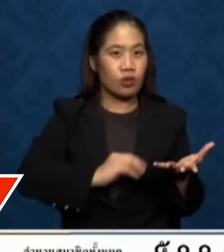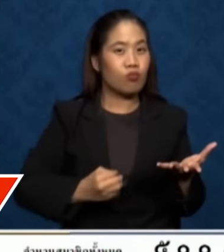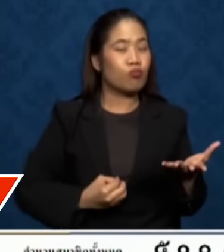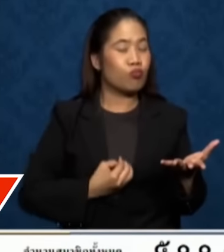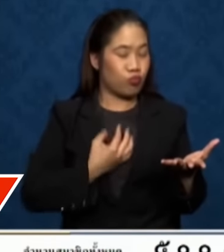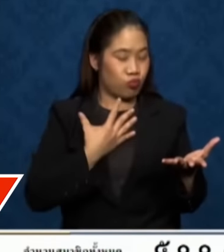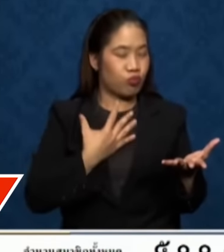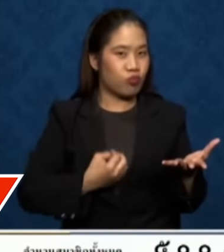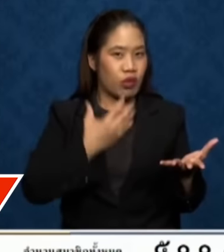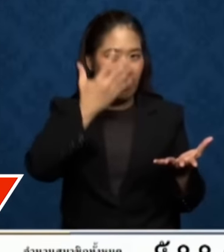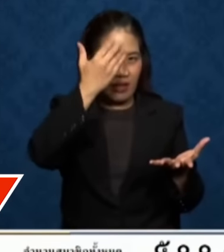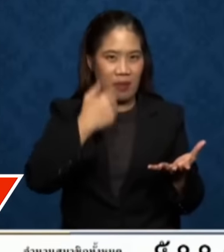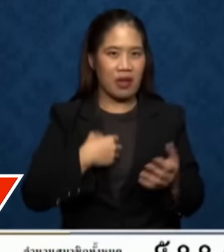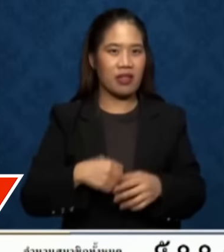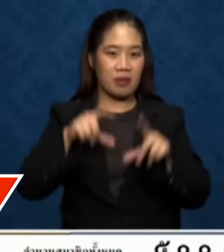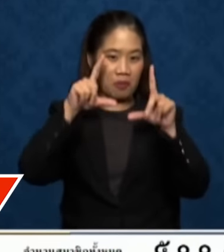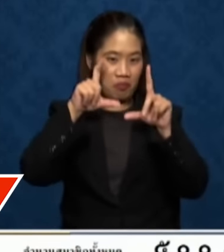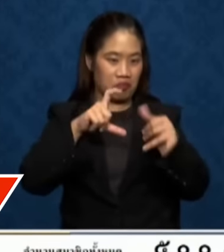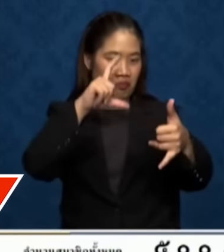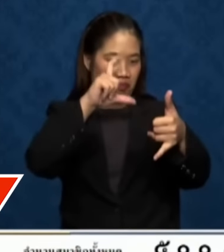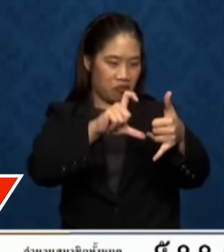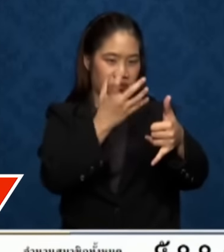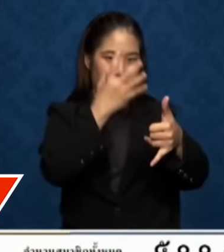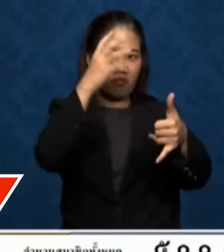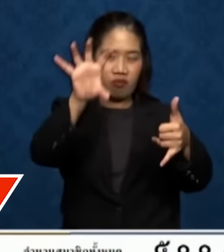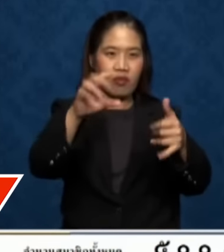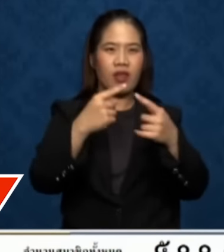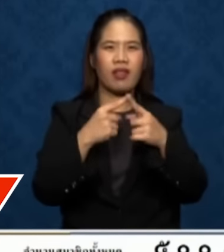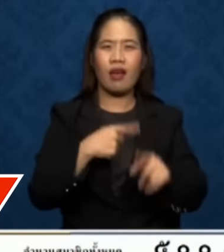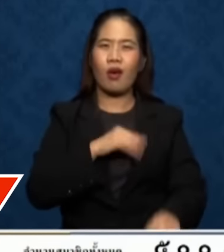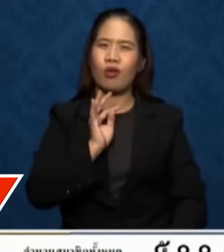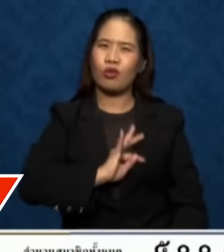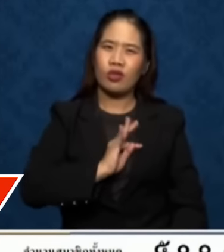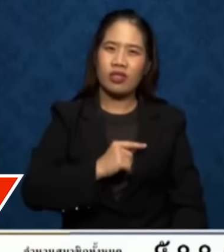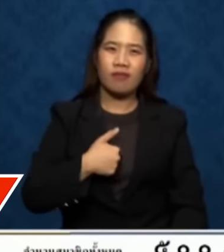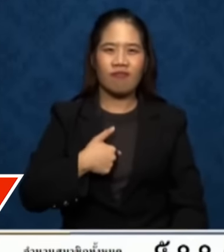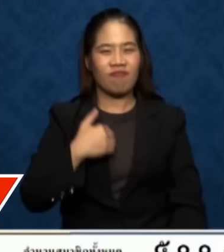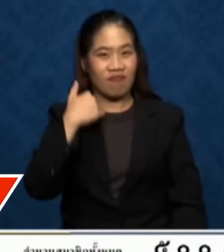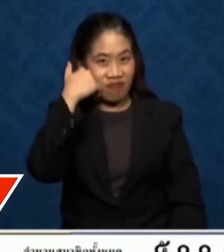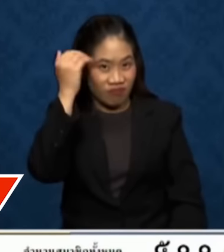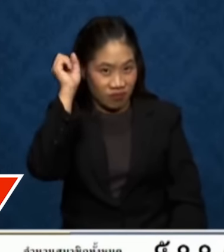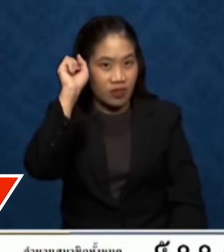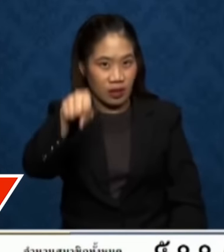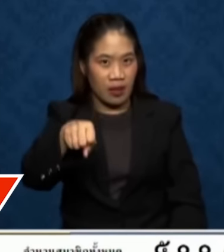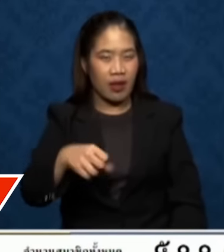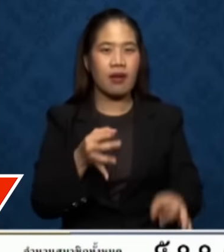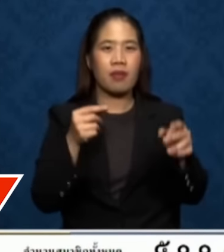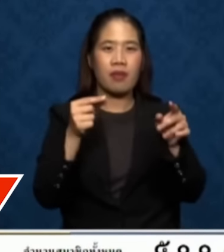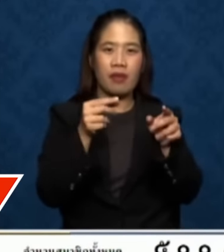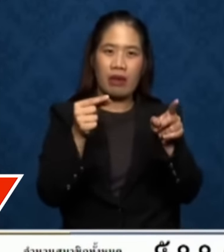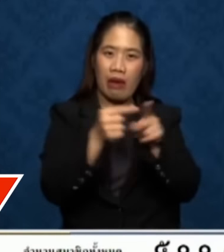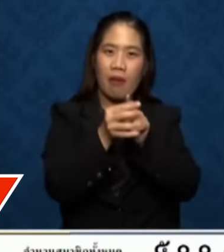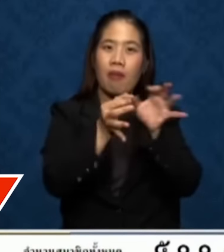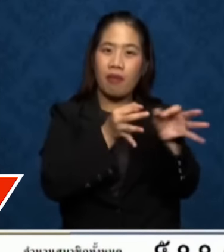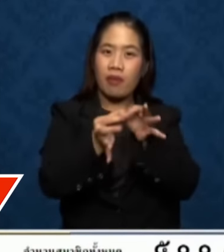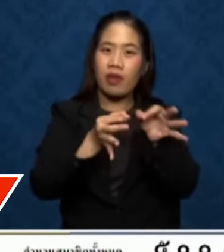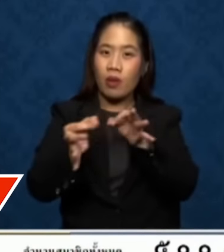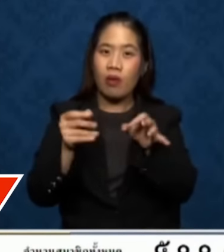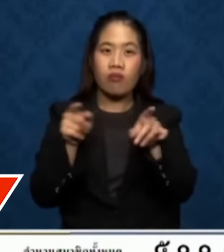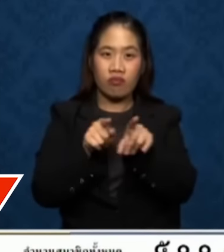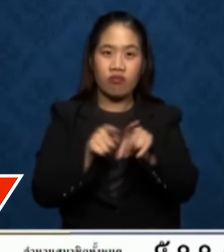ที่ท่านได้ขึ้นนิตยสารระดับโลกแต่ก็คงรู้สึกละอายใจกับคำอธิบายบนหน้าปกเช่น